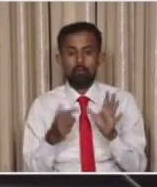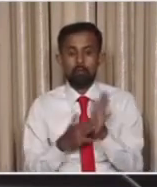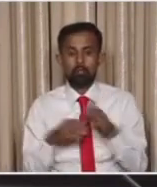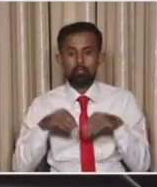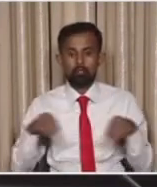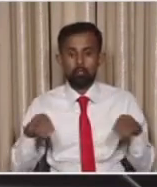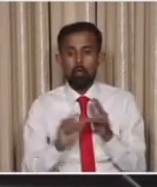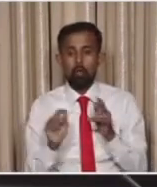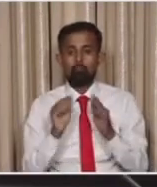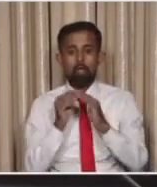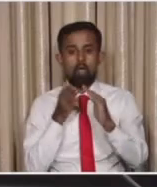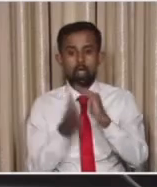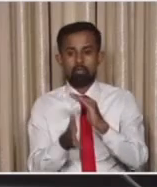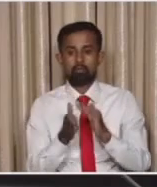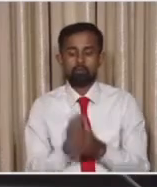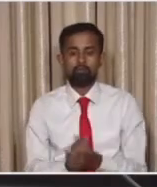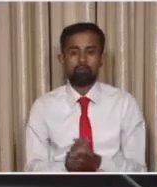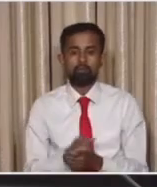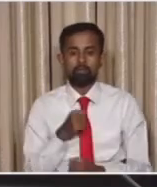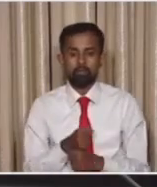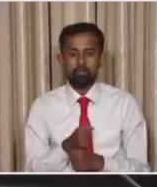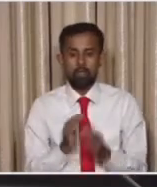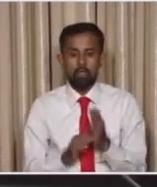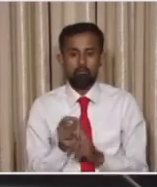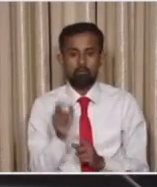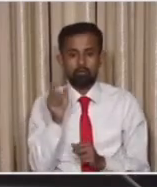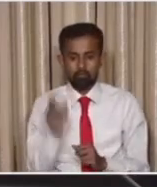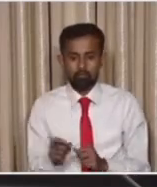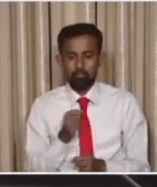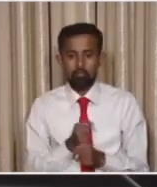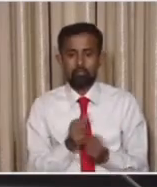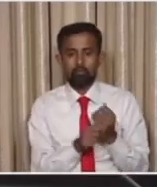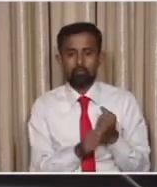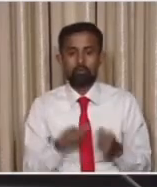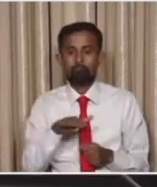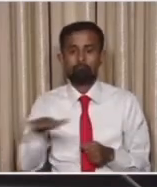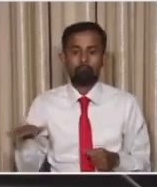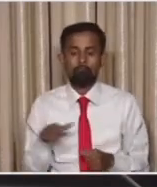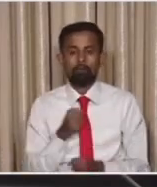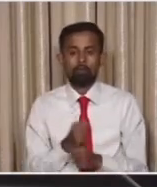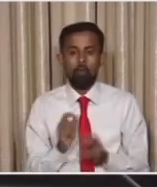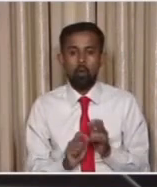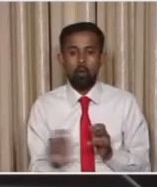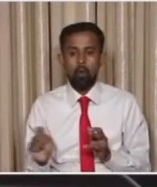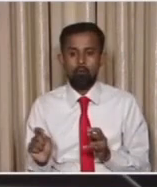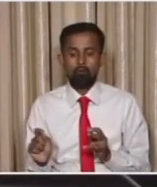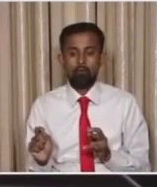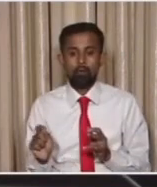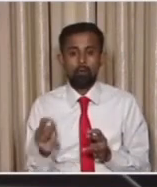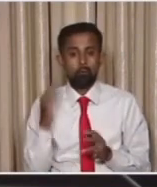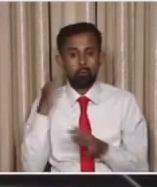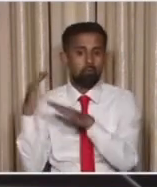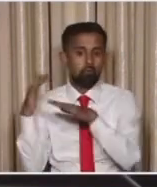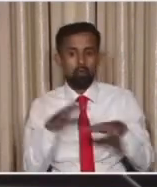සේවා කාර්යාලය. ඉතින් ඒ නිසා මේ රජයේ ඇමතිවරයෙකුට රජයේ නියෝජිතයෙකුට මේ ප්‍රදේශයේ තියෙන රාජ්‍ය ආයතනයක